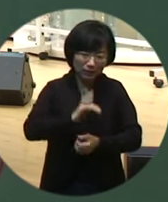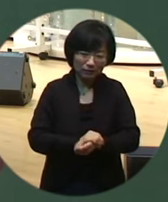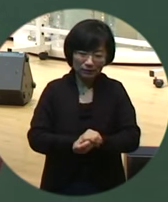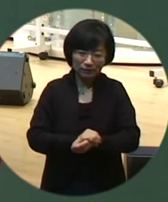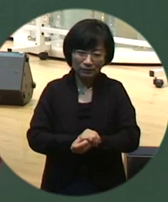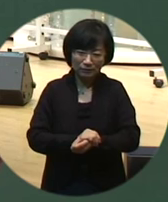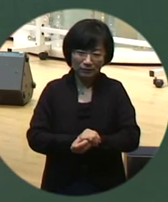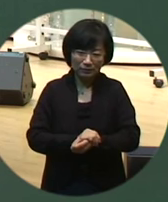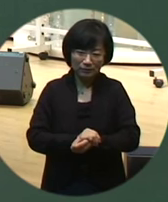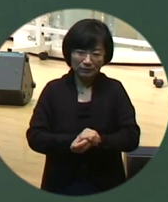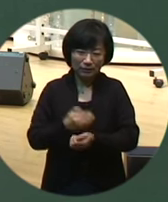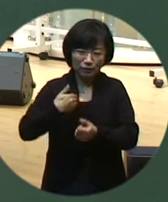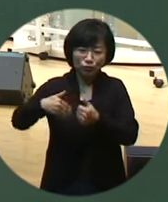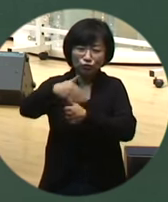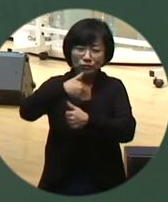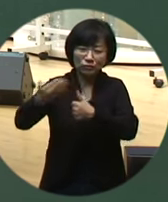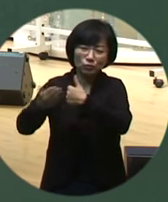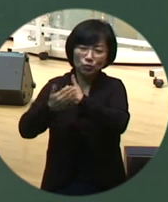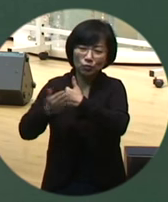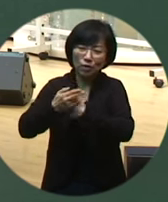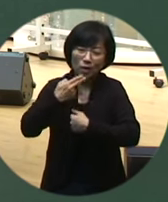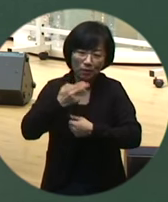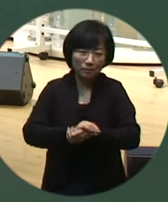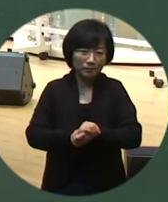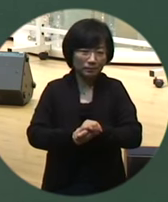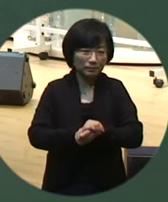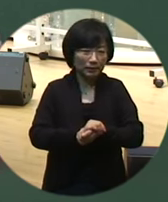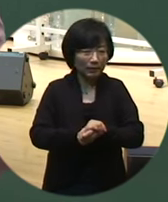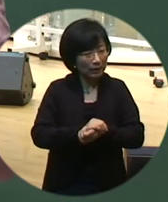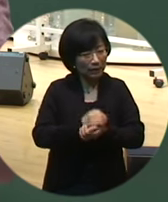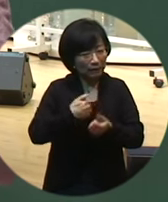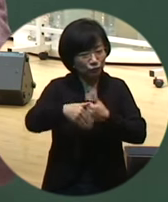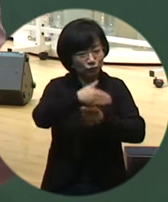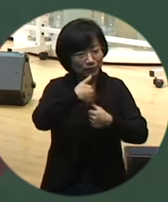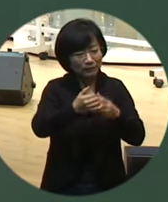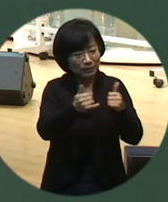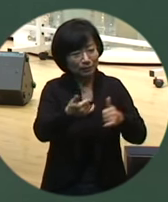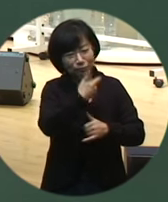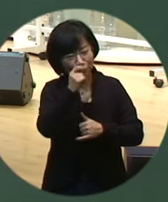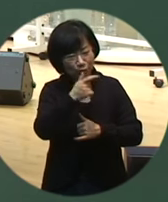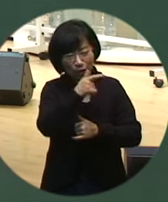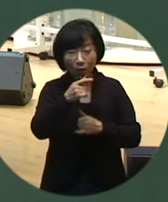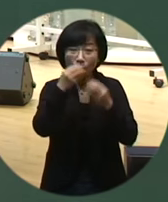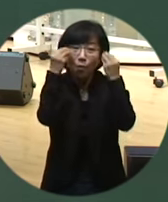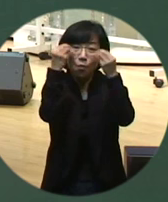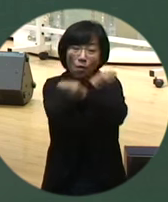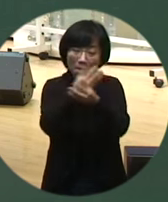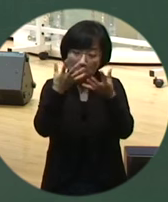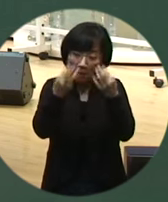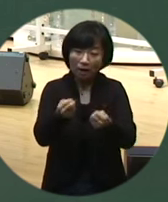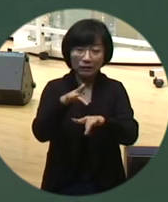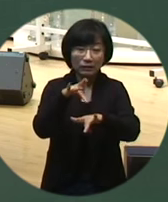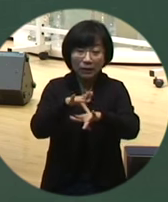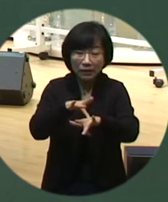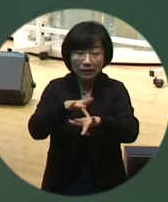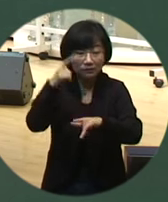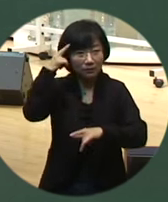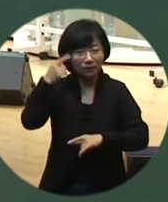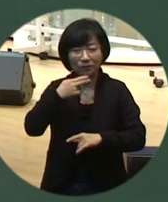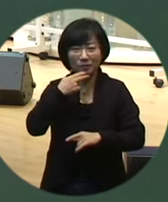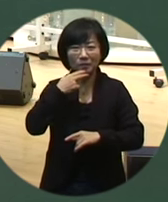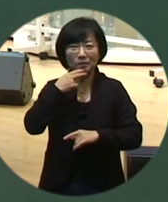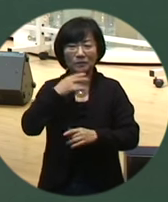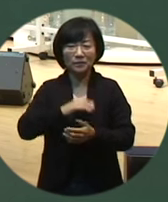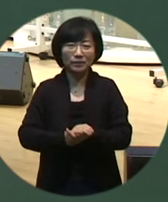안 좋아서 실패하는 것처럼 이해하더라니까요. People think that they're failing because they don't have the prime conditions, because of the people around them, because they don't have a good background.